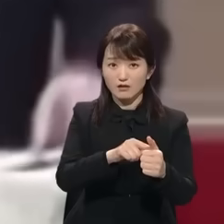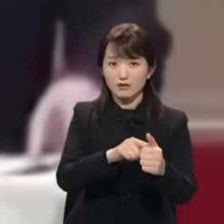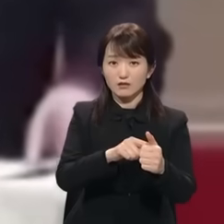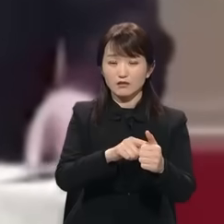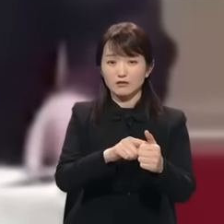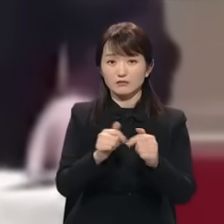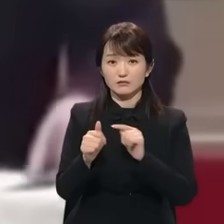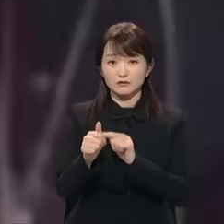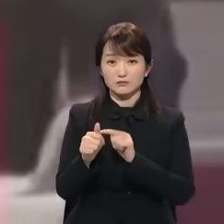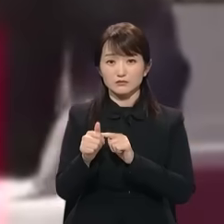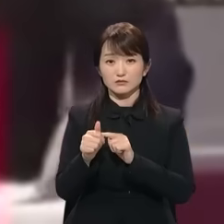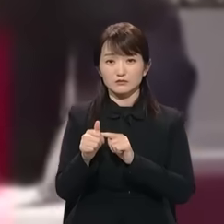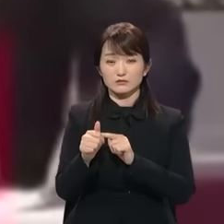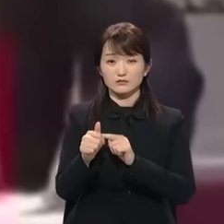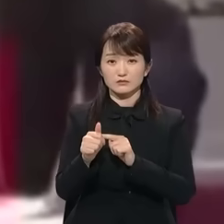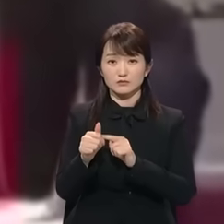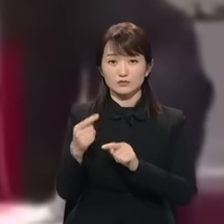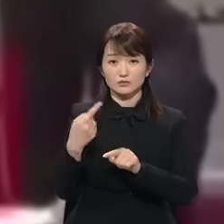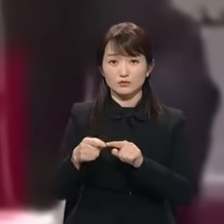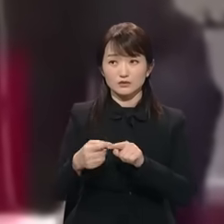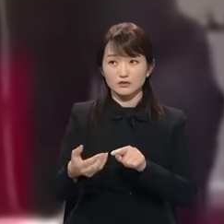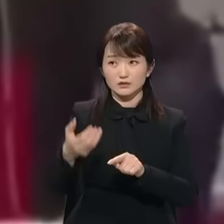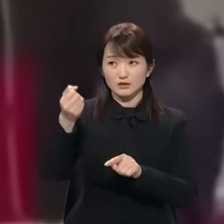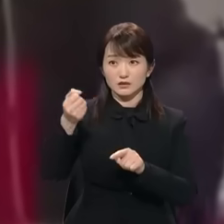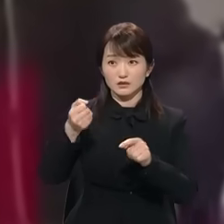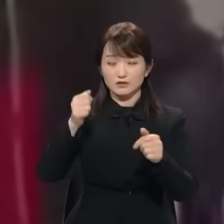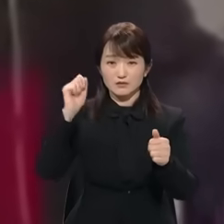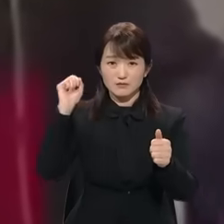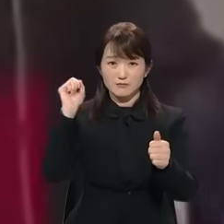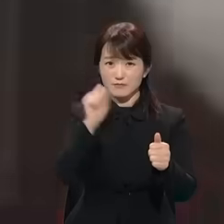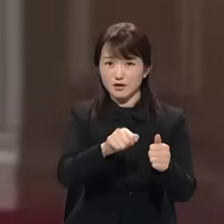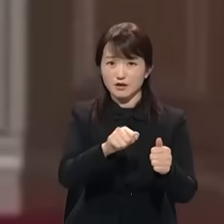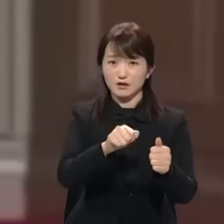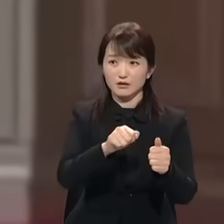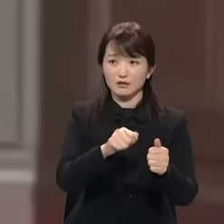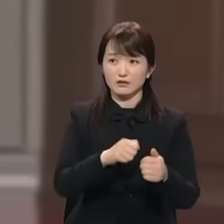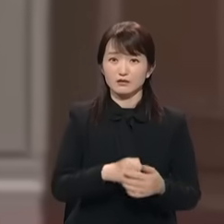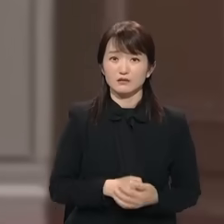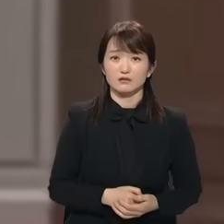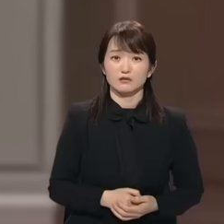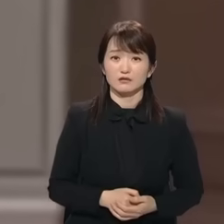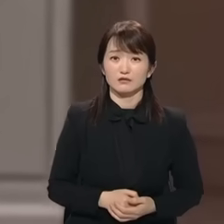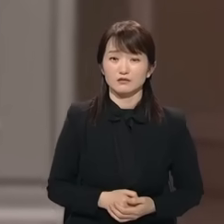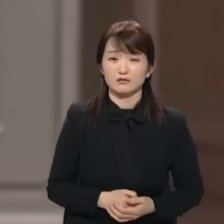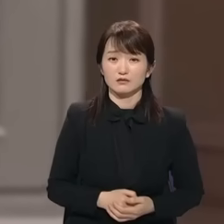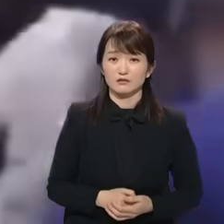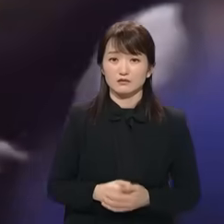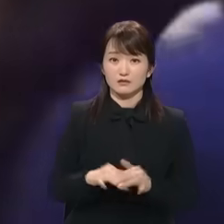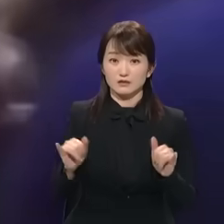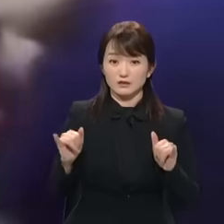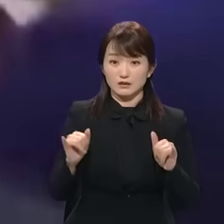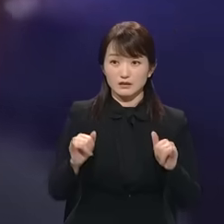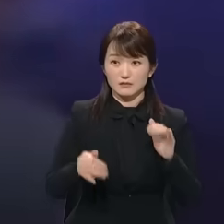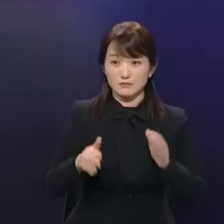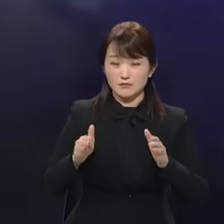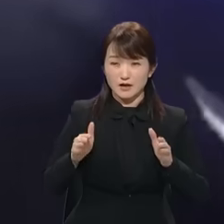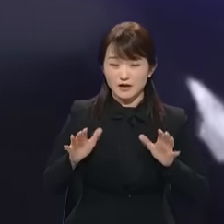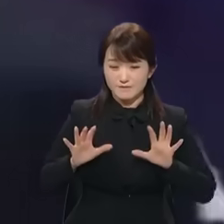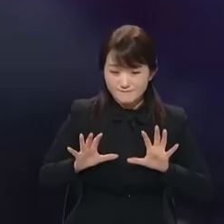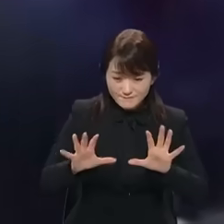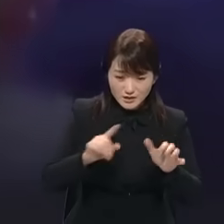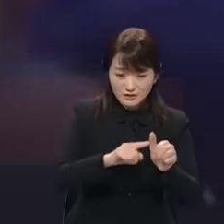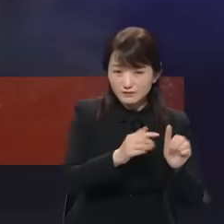심지어이 남성이 맨손이 아니라 흉기까지 손에 쥐고 있던 상태였습니다 오자 사람들은 바로 뛰쳐 나와서이 남성을